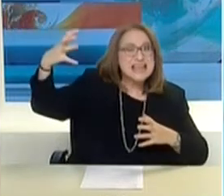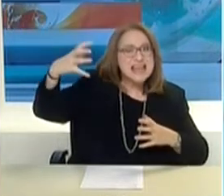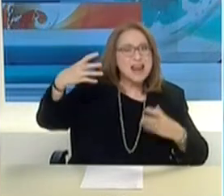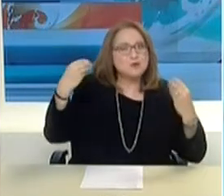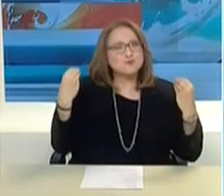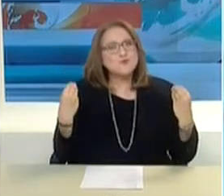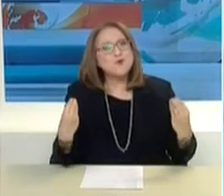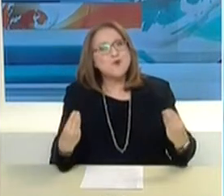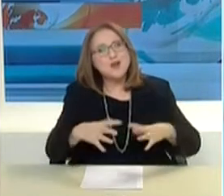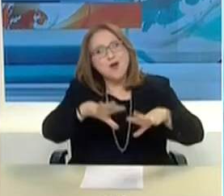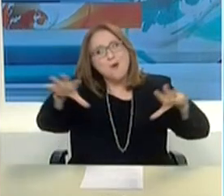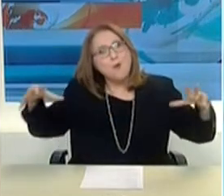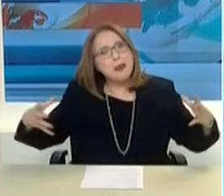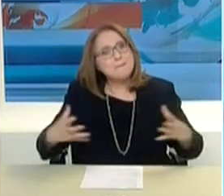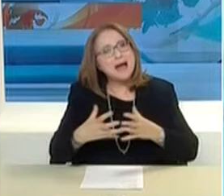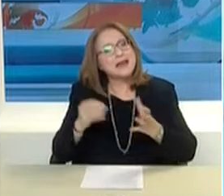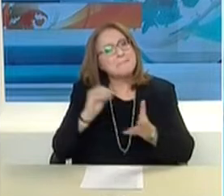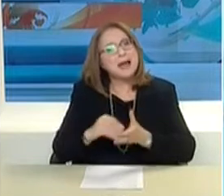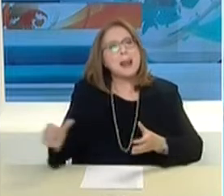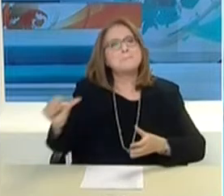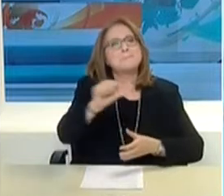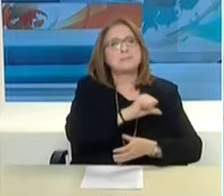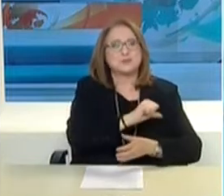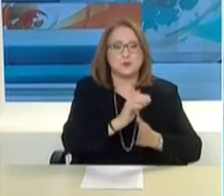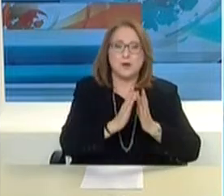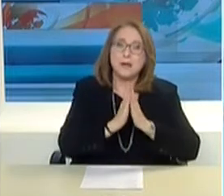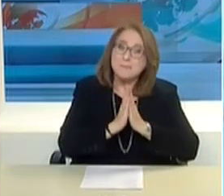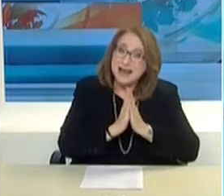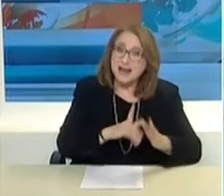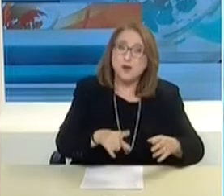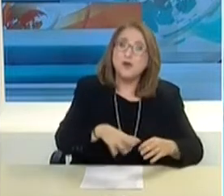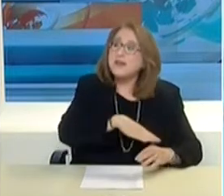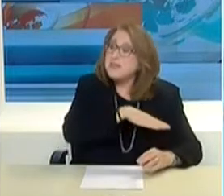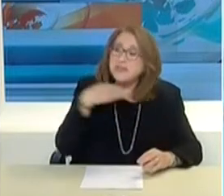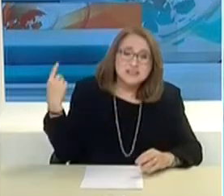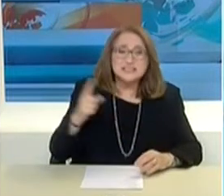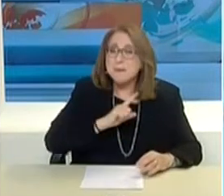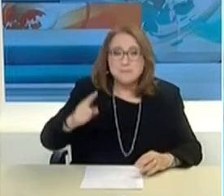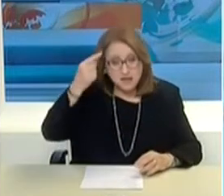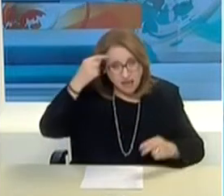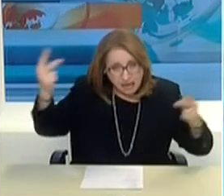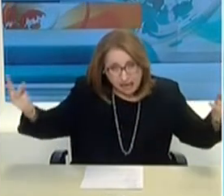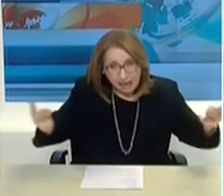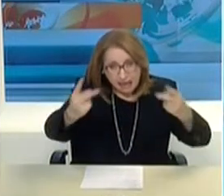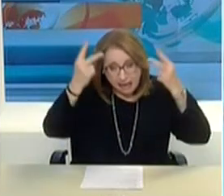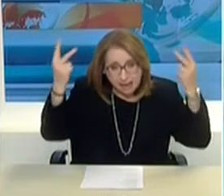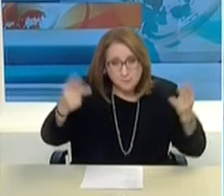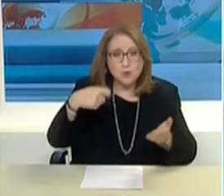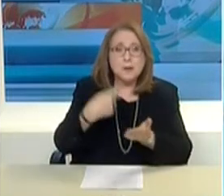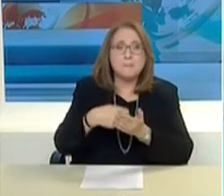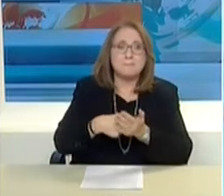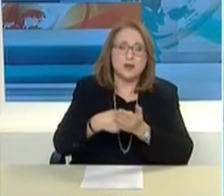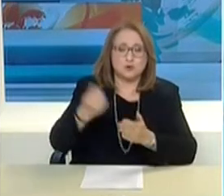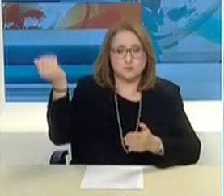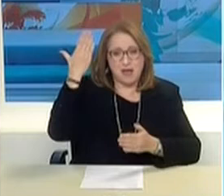πρόσωπα, όπως κάναμε τόσα χρόνια. Μην τα θυσιάσουμε στο βωμό της δικής μας απερισκεψίας, της δικής μας